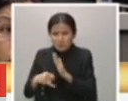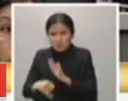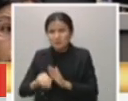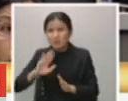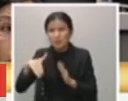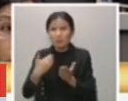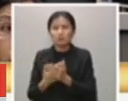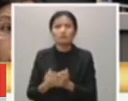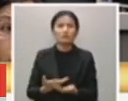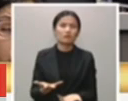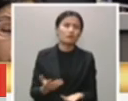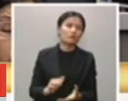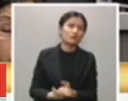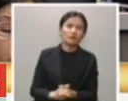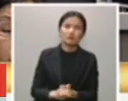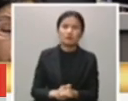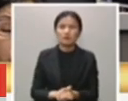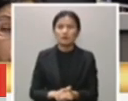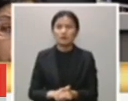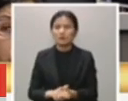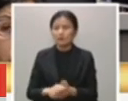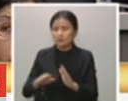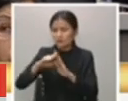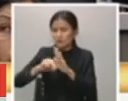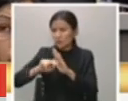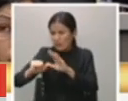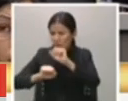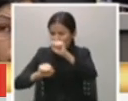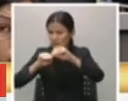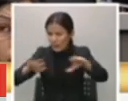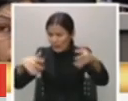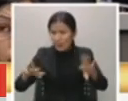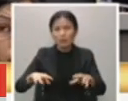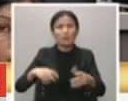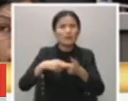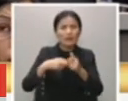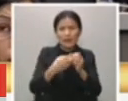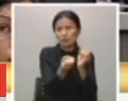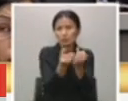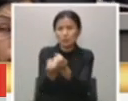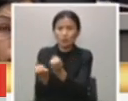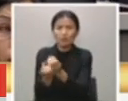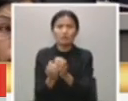อปัญหามากยิ่งไปกว่าเดิมโดยเฉพาะปัญหาด้านความเหลื่อมล้ำ